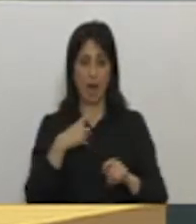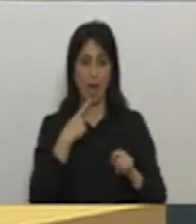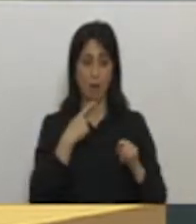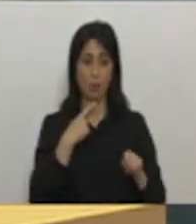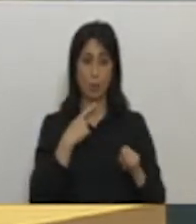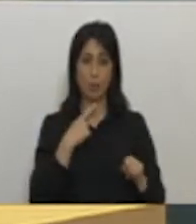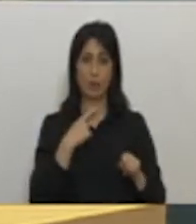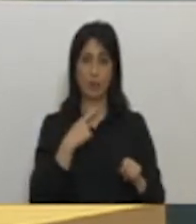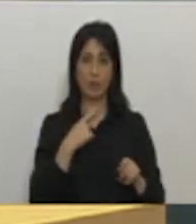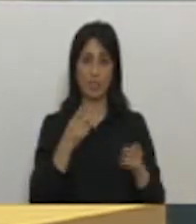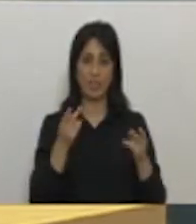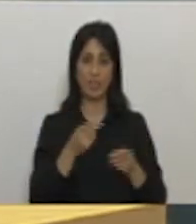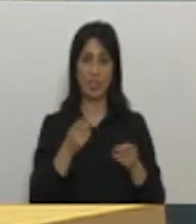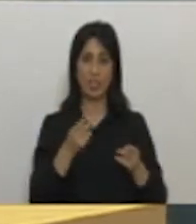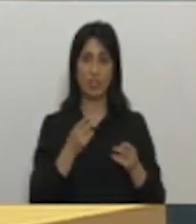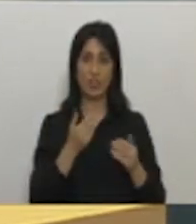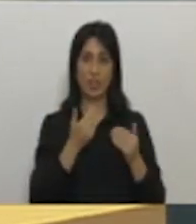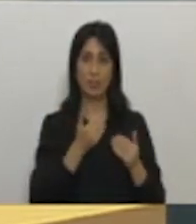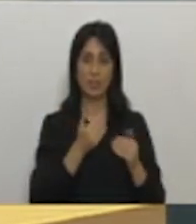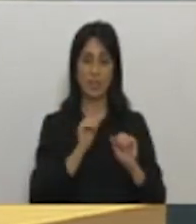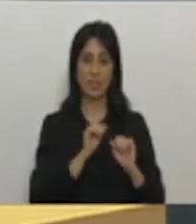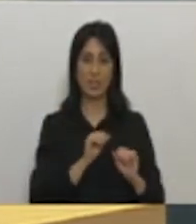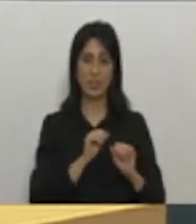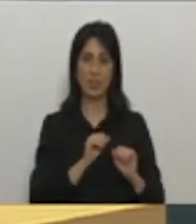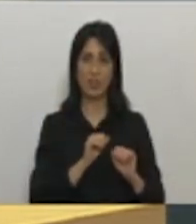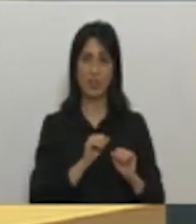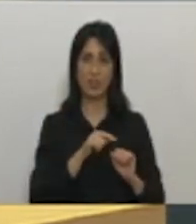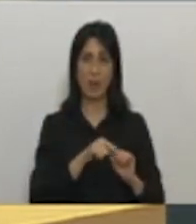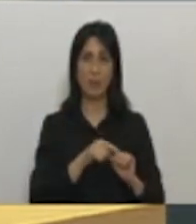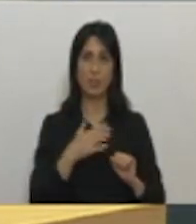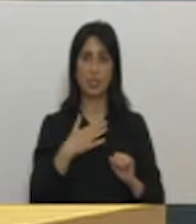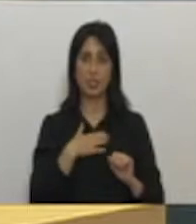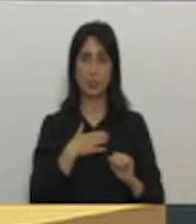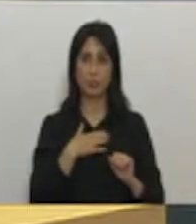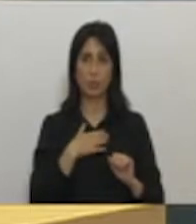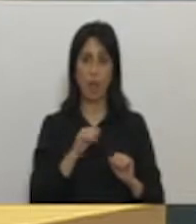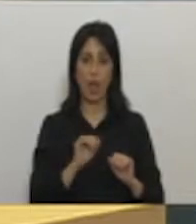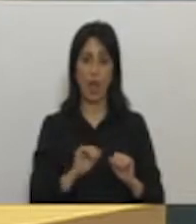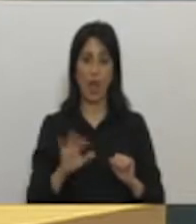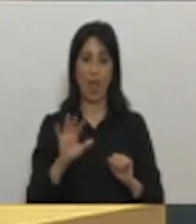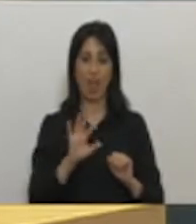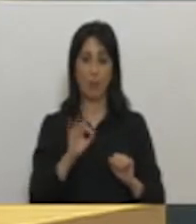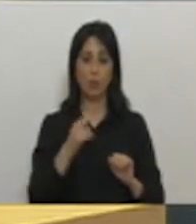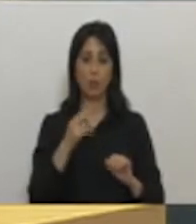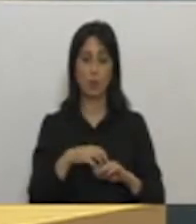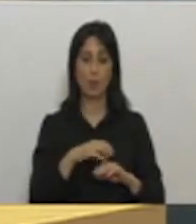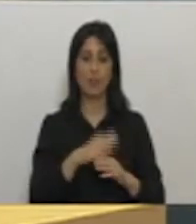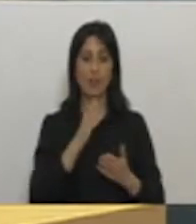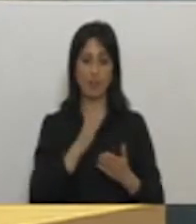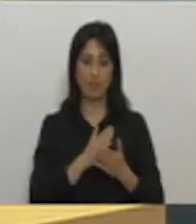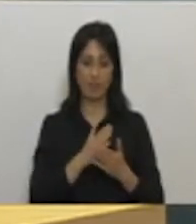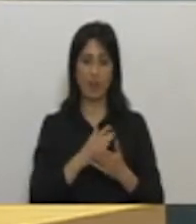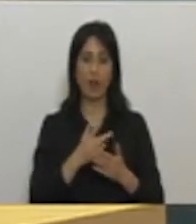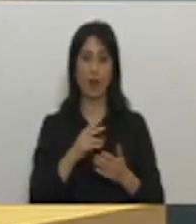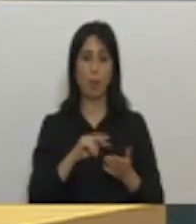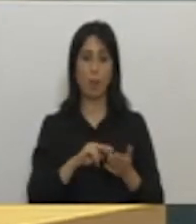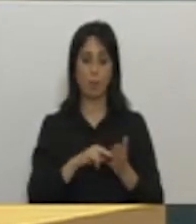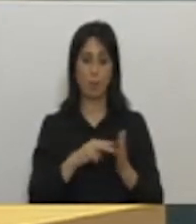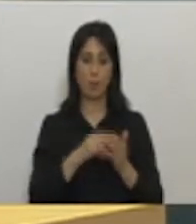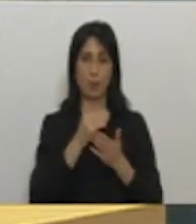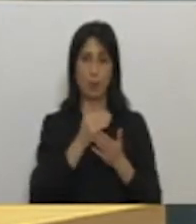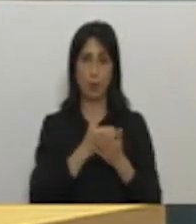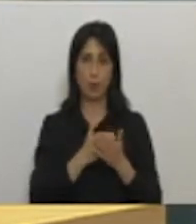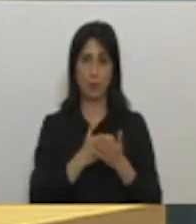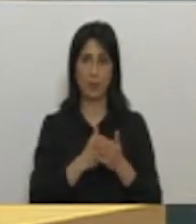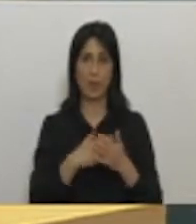ენას საჭიროებს მის დაცვას. და ამისთვის ჩვენ ევროპელ სოციალისტებს გვაქვს კონკრეტული პროგრამა, არს